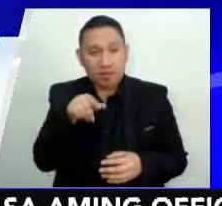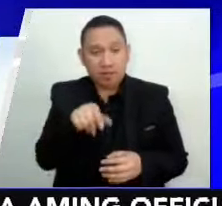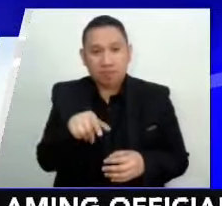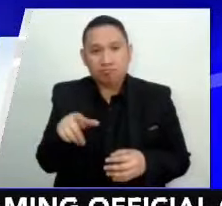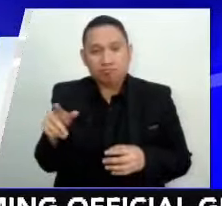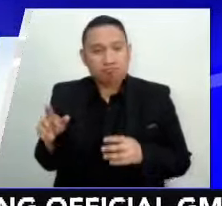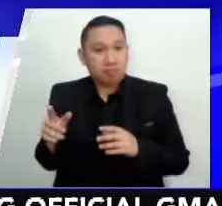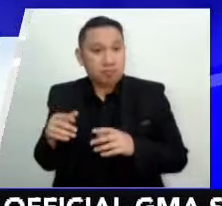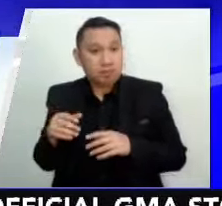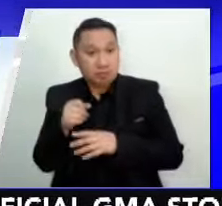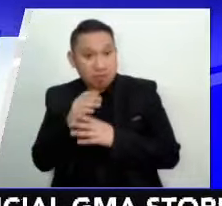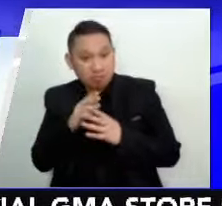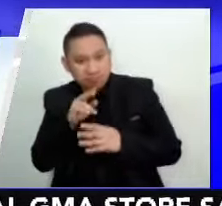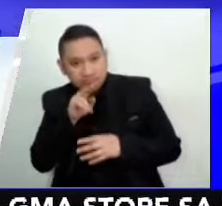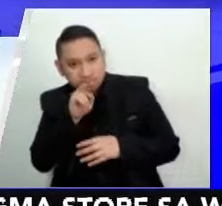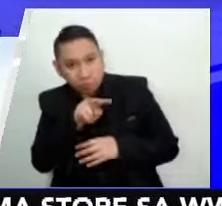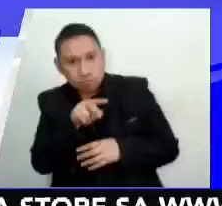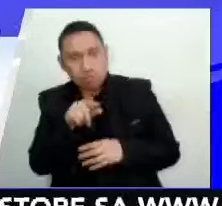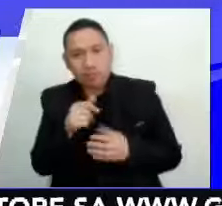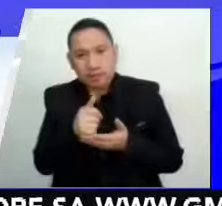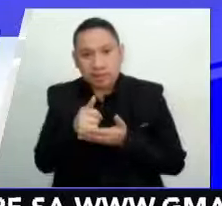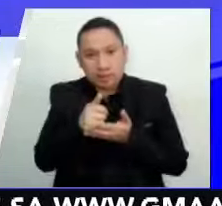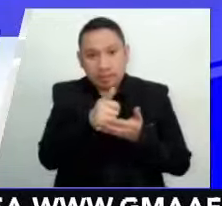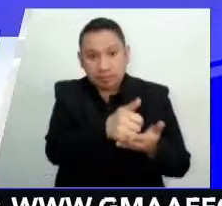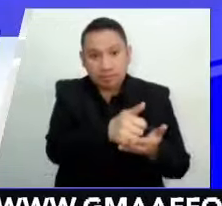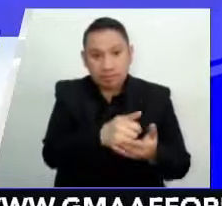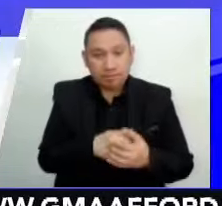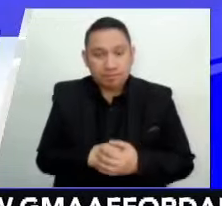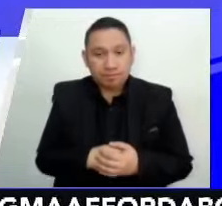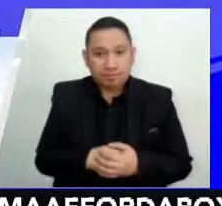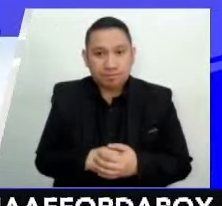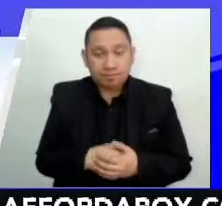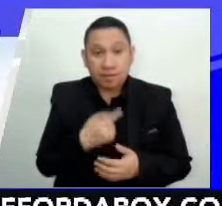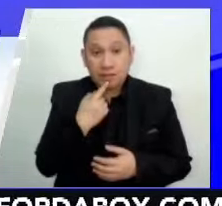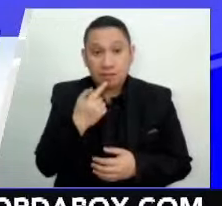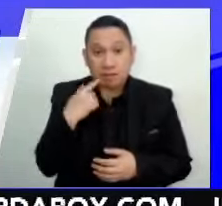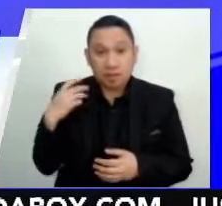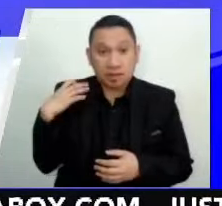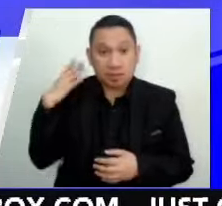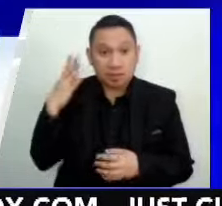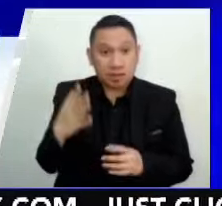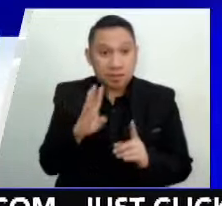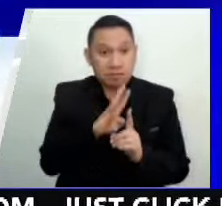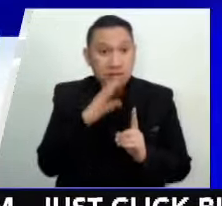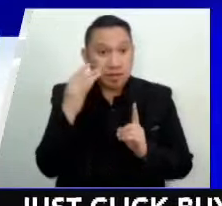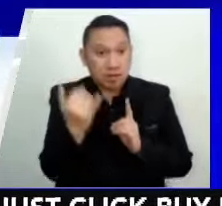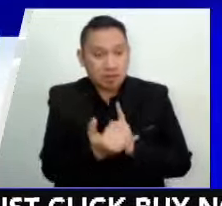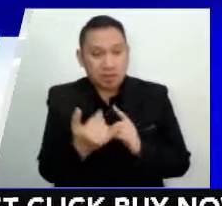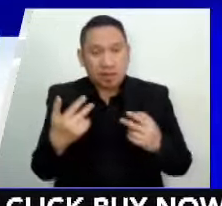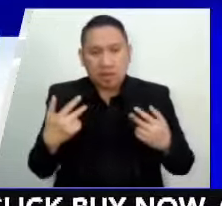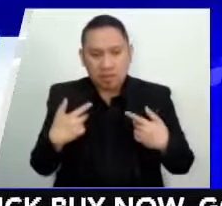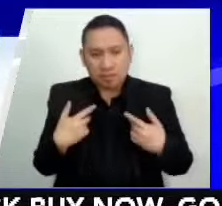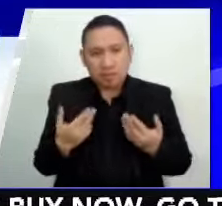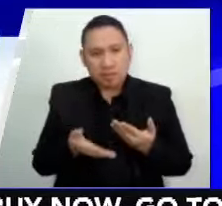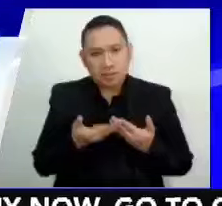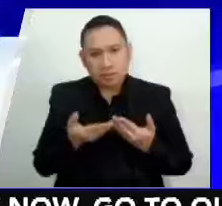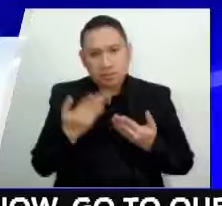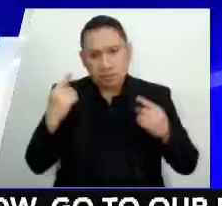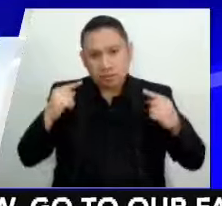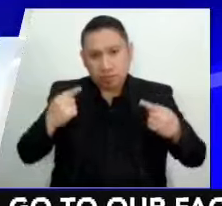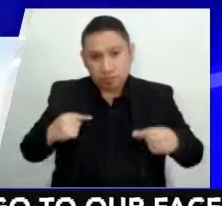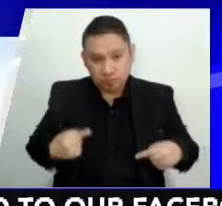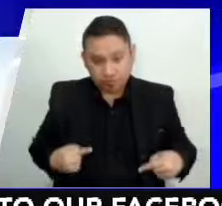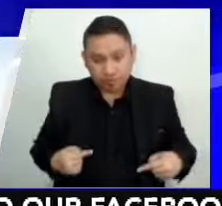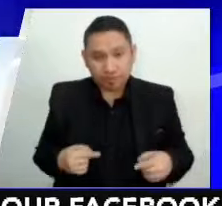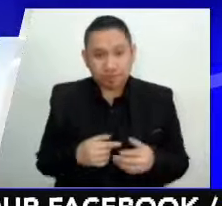nakakita sa insidente. Ayon sa kapitan ng barangay La Esperanza, nagtamo ng minor injuries ang tricycle driver na lasing umano nang